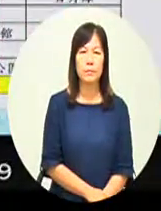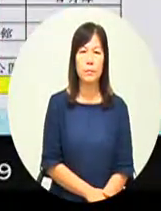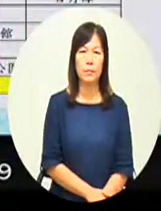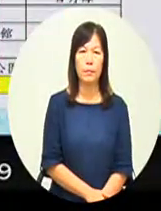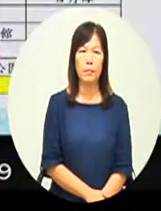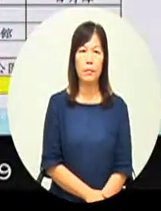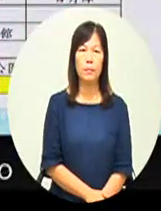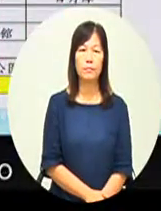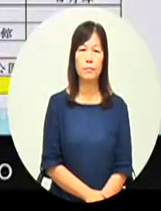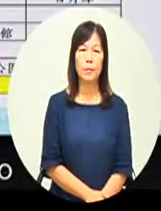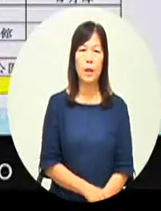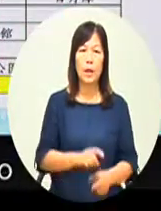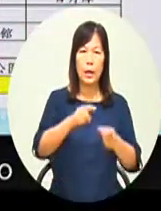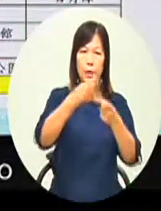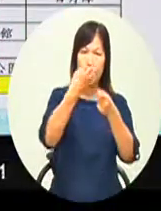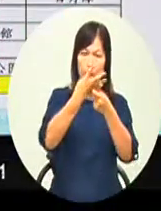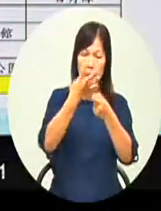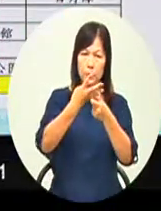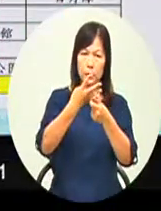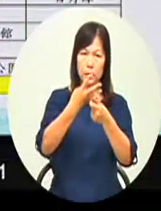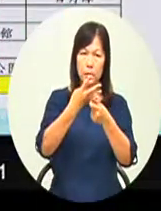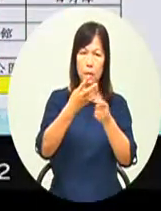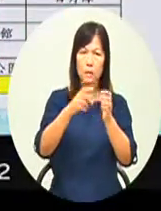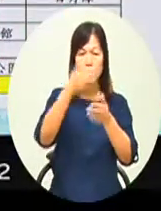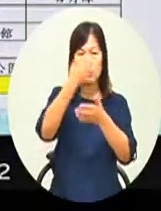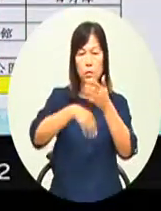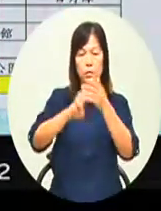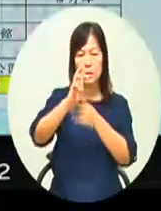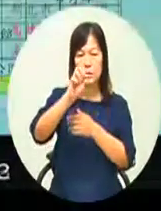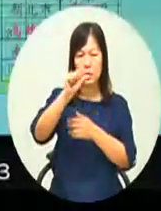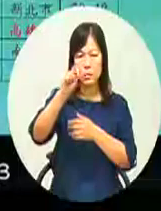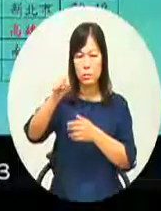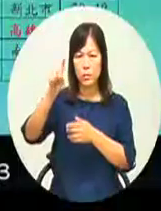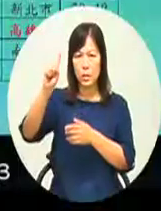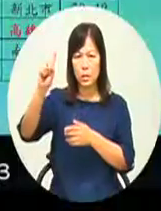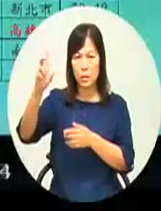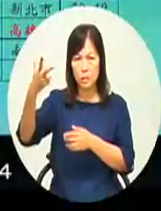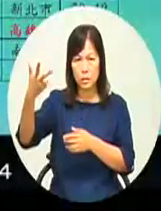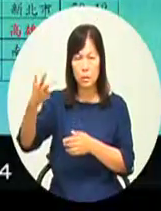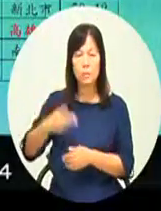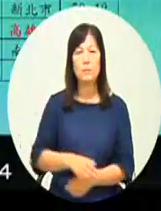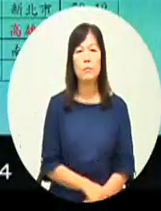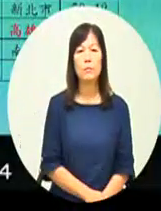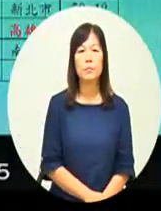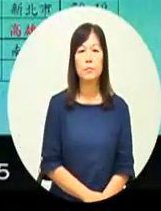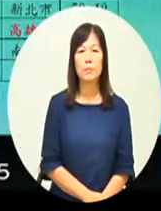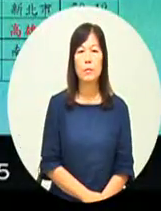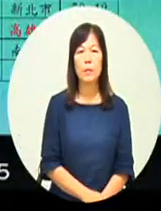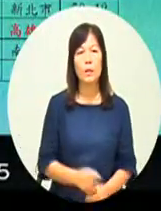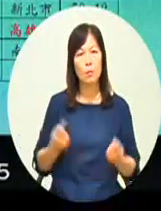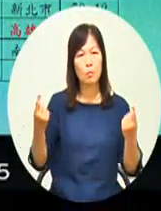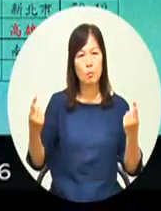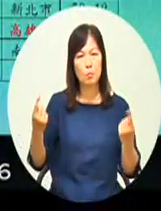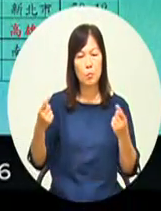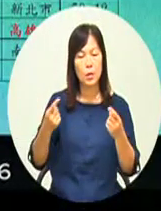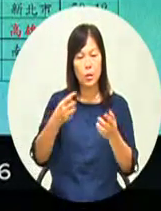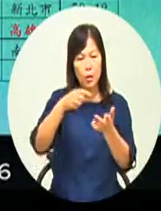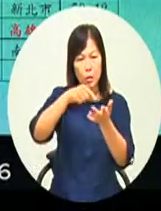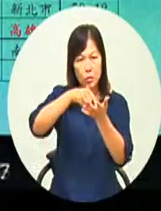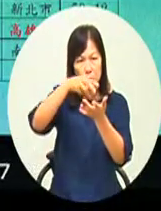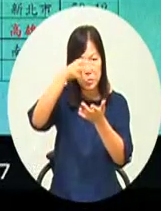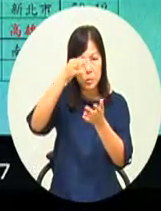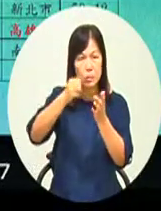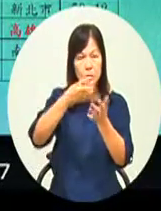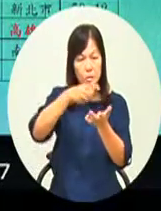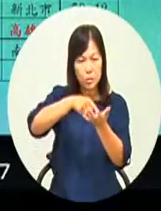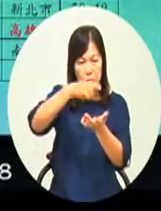我看一下到104年的时候呢只剩下 35.17 齁。那相对的这个次数呢，以这个